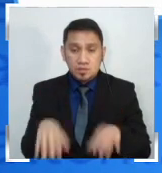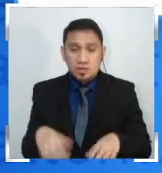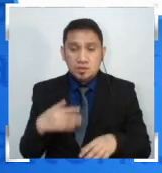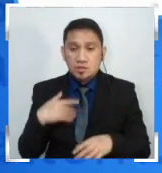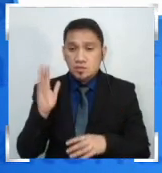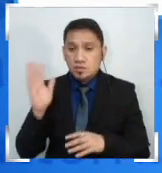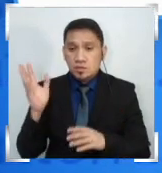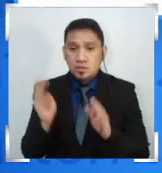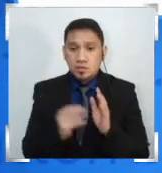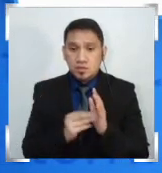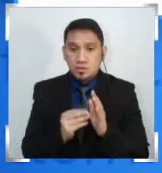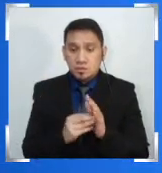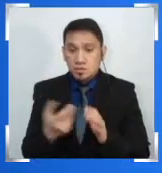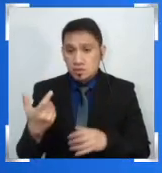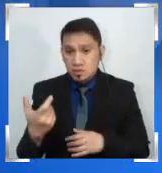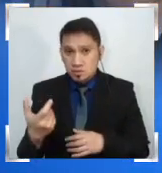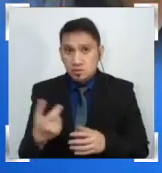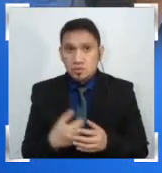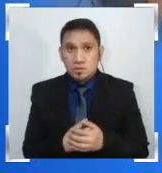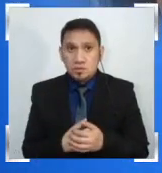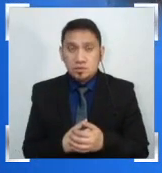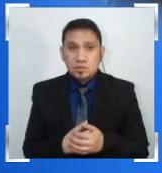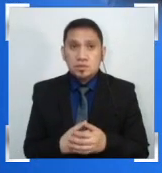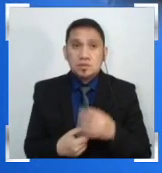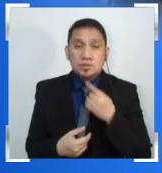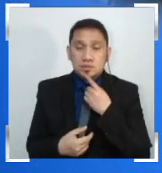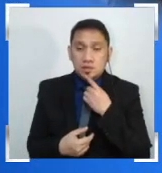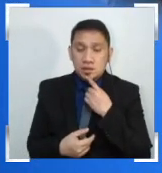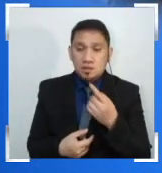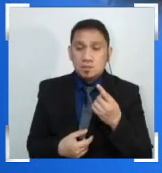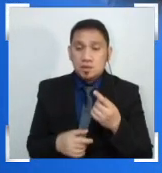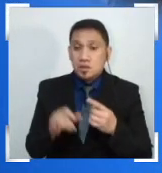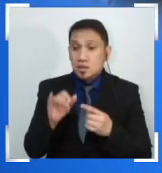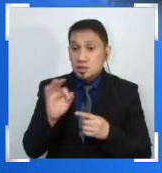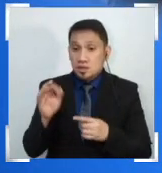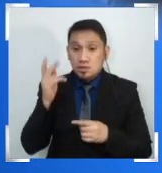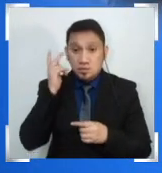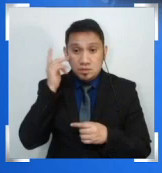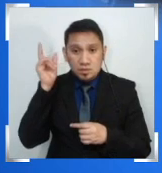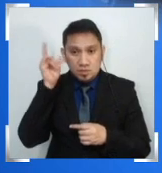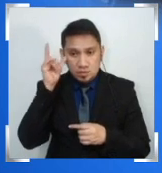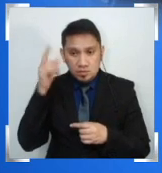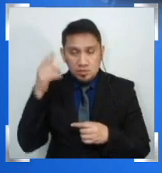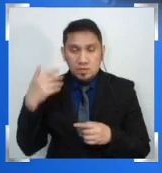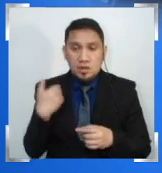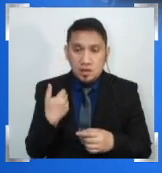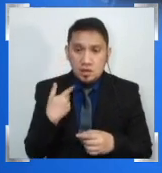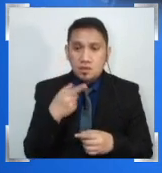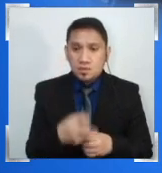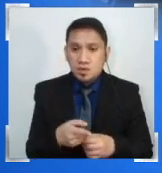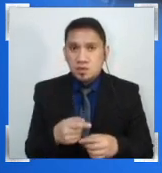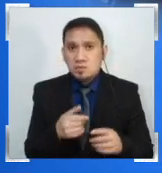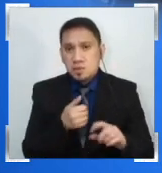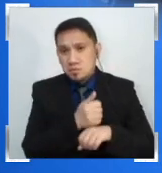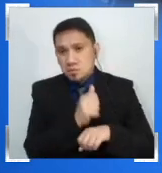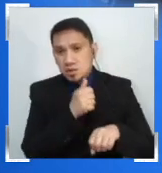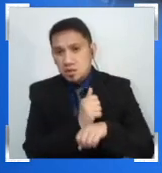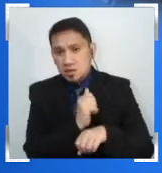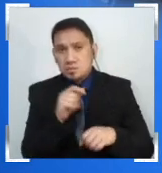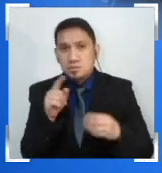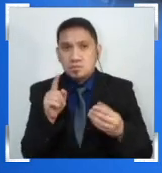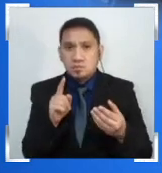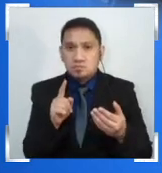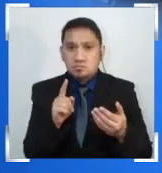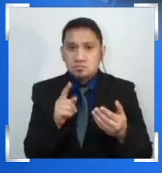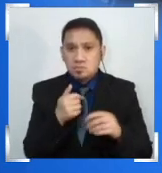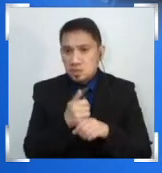na syringes, sinabi ni Lacso kung patuloy raw ang dropping the ball ng mga health officials sa pagresolba sa pandemya,